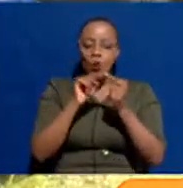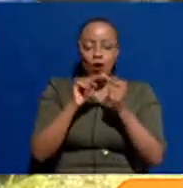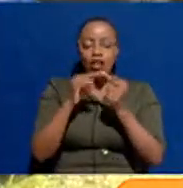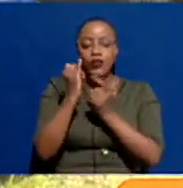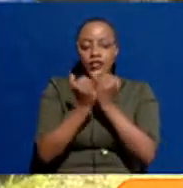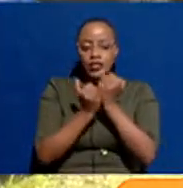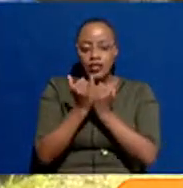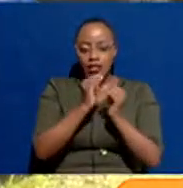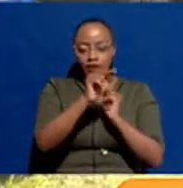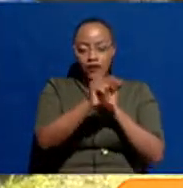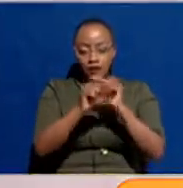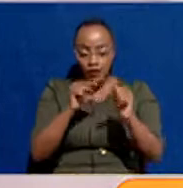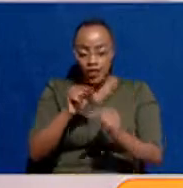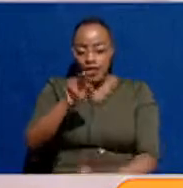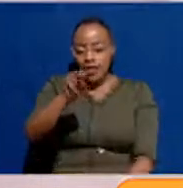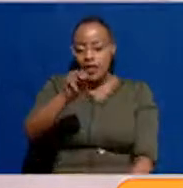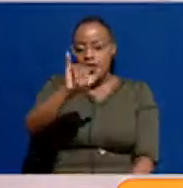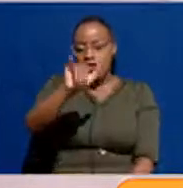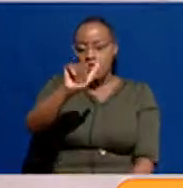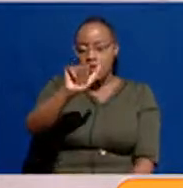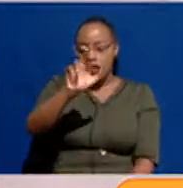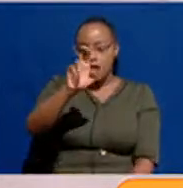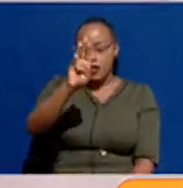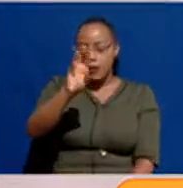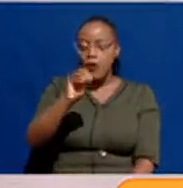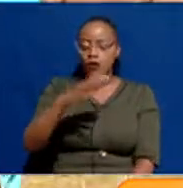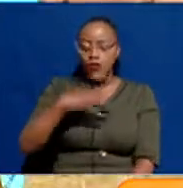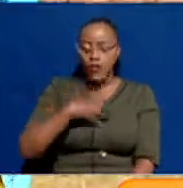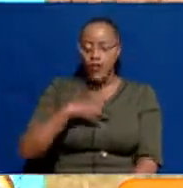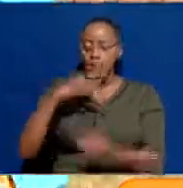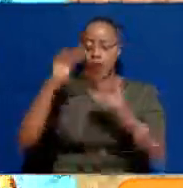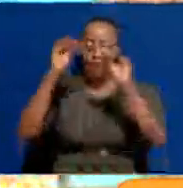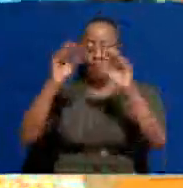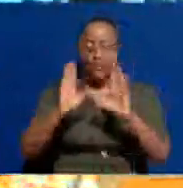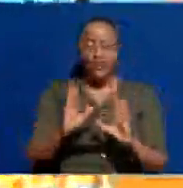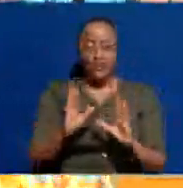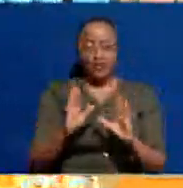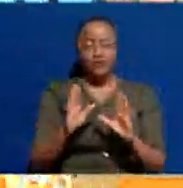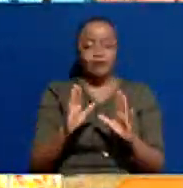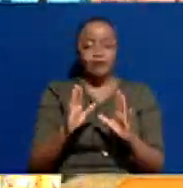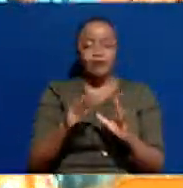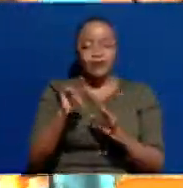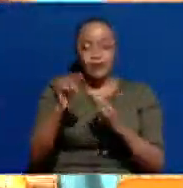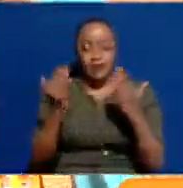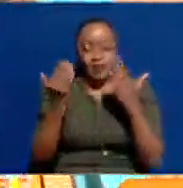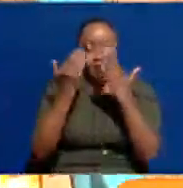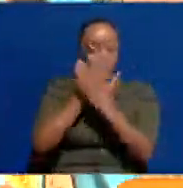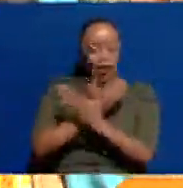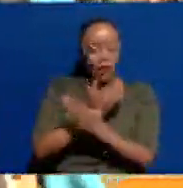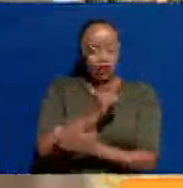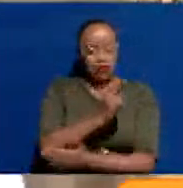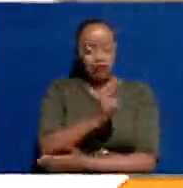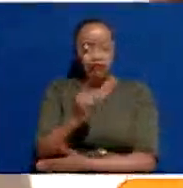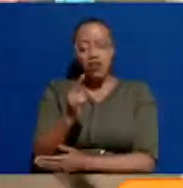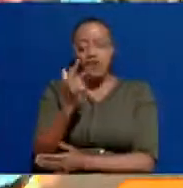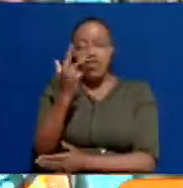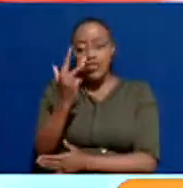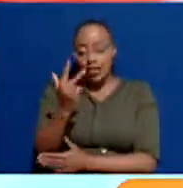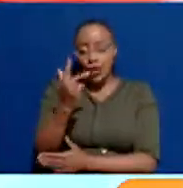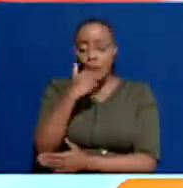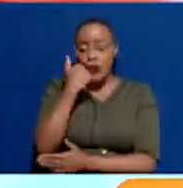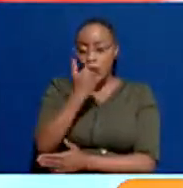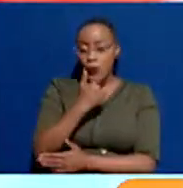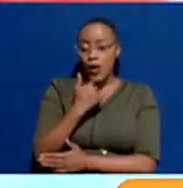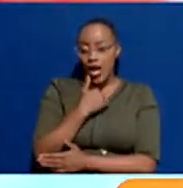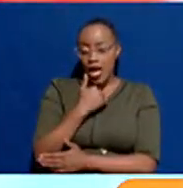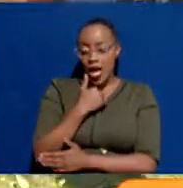na kumuuwa Nyaribo ambaye alikuwa mwalimu aliyestaafu. Usiku huo, majambazi watatu waliokuwa na